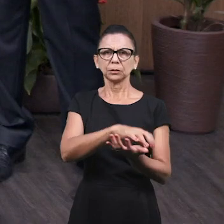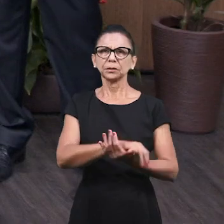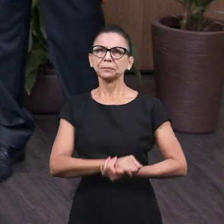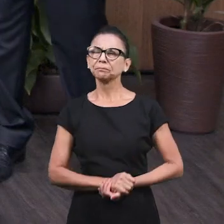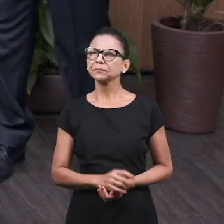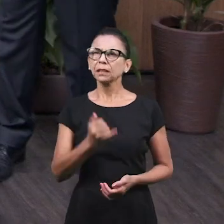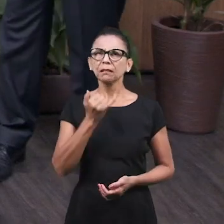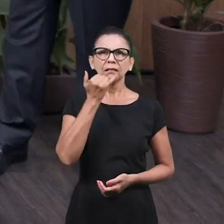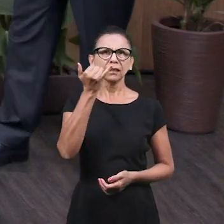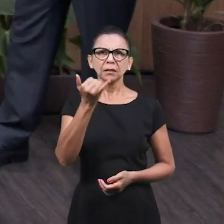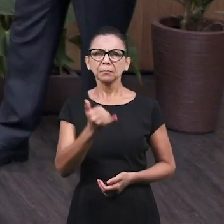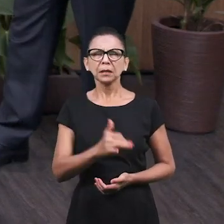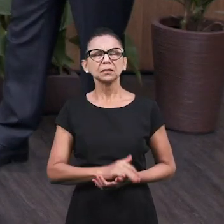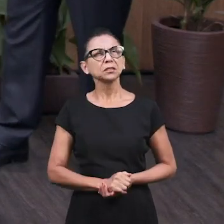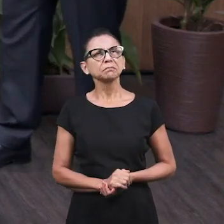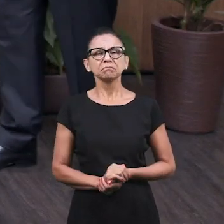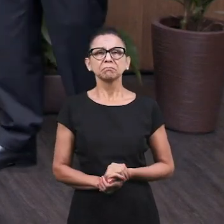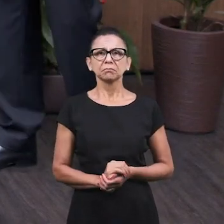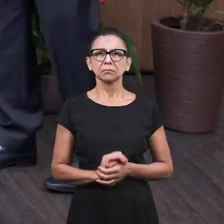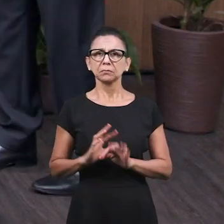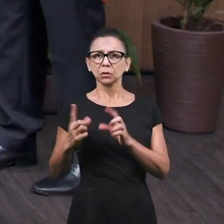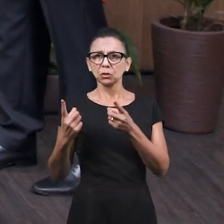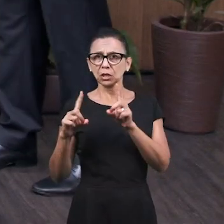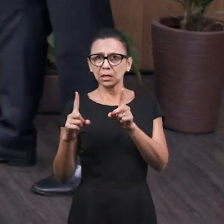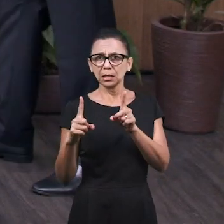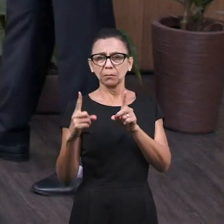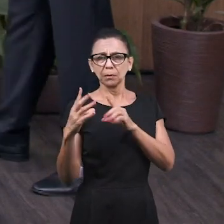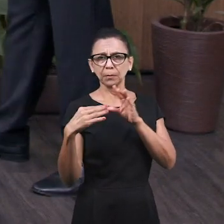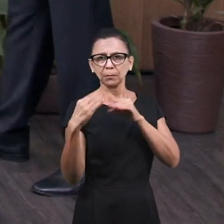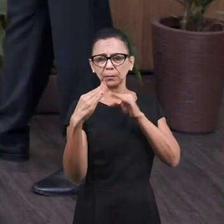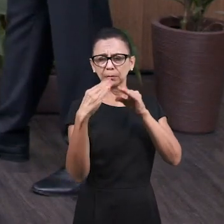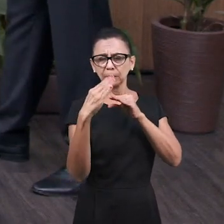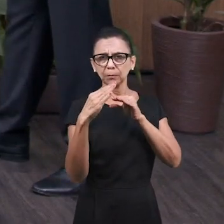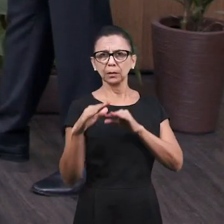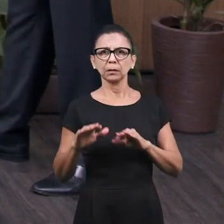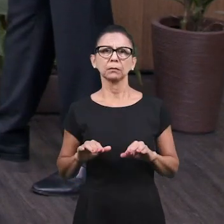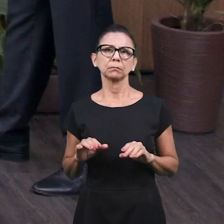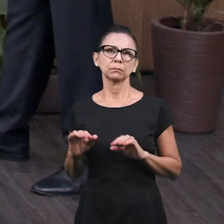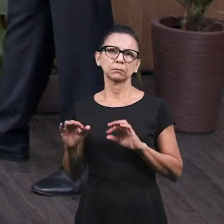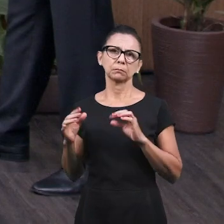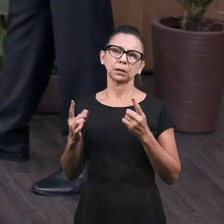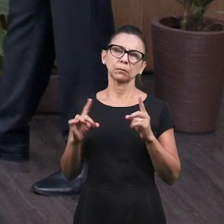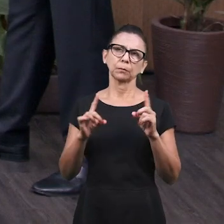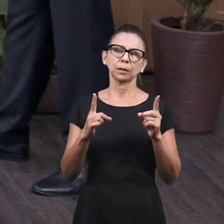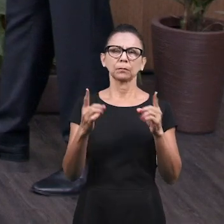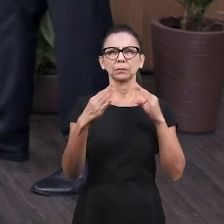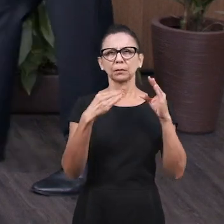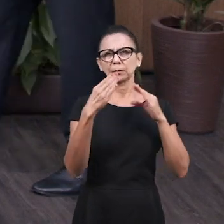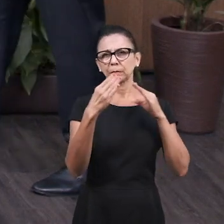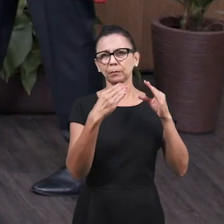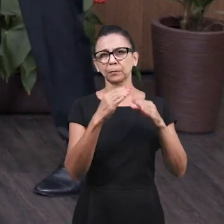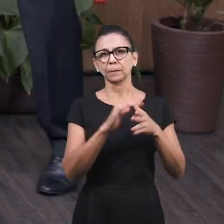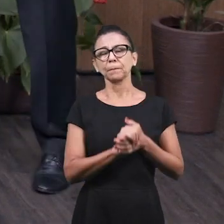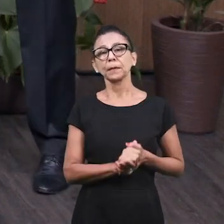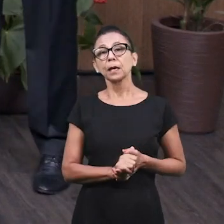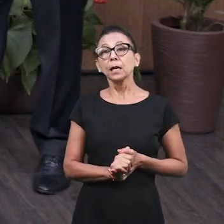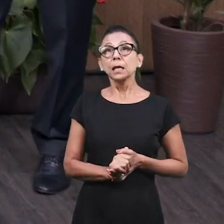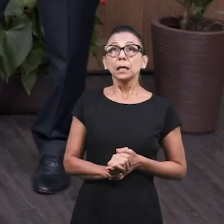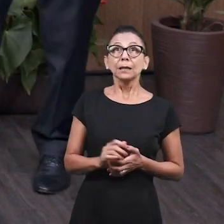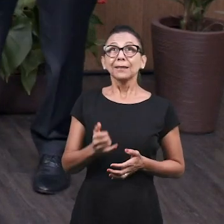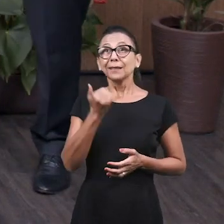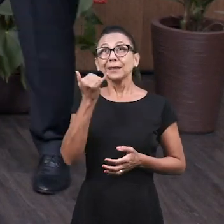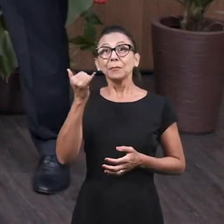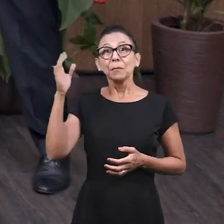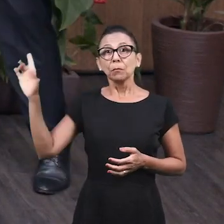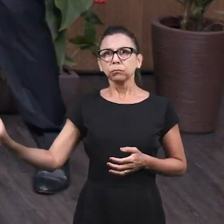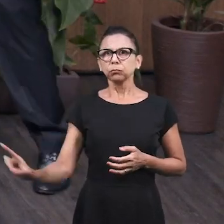по дороге. Они подумали, что это был какой-то странник. И Евангелие от Луки 24:15 написано: «И когда